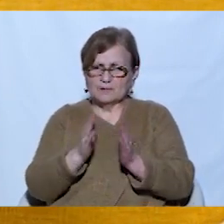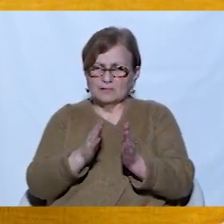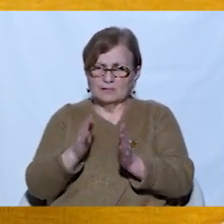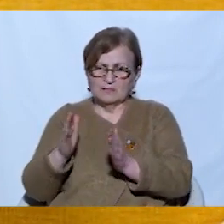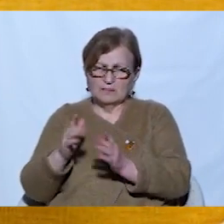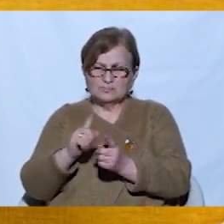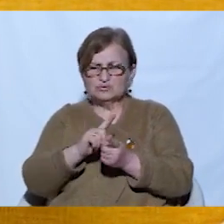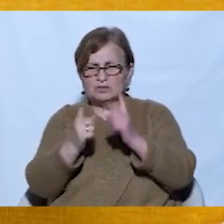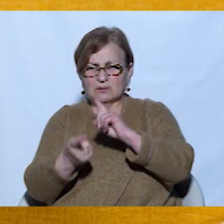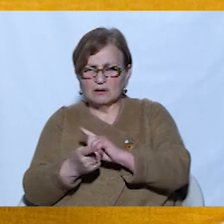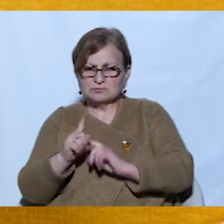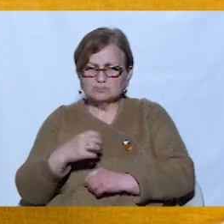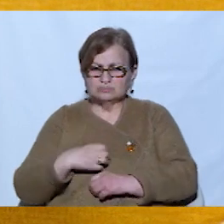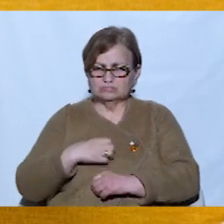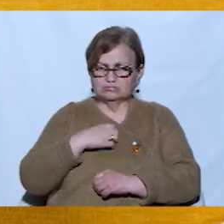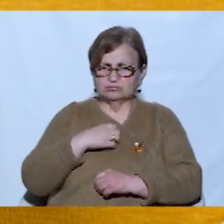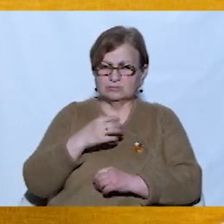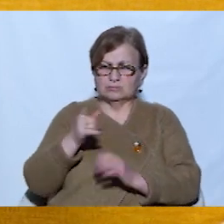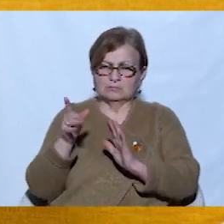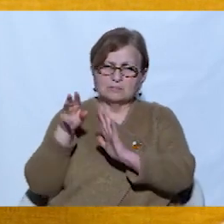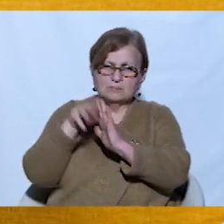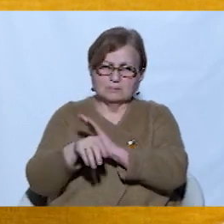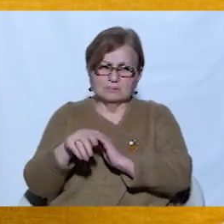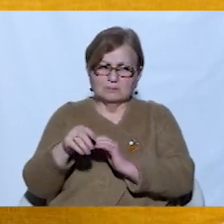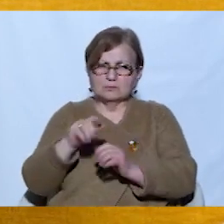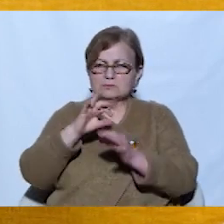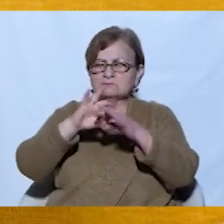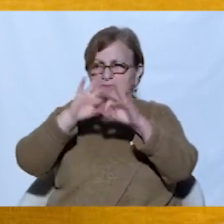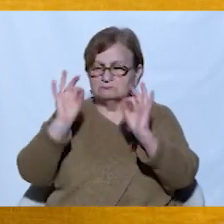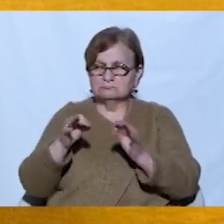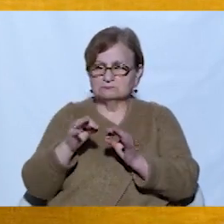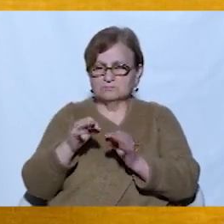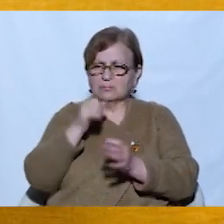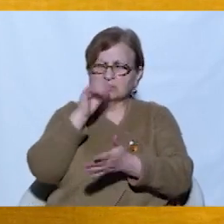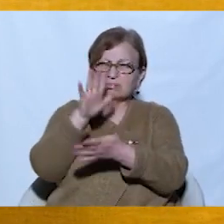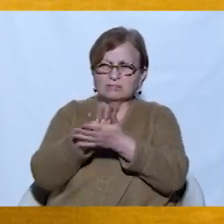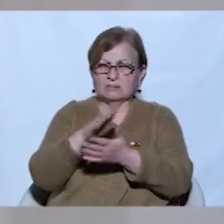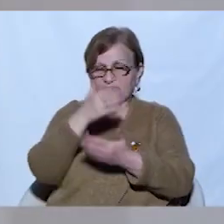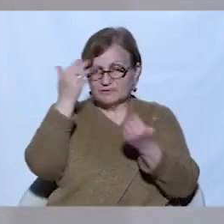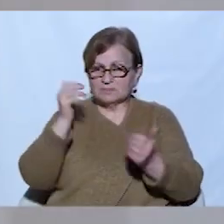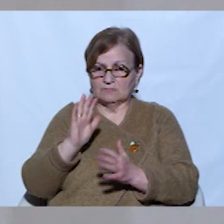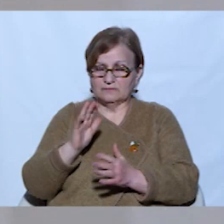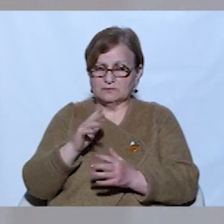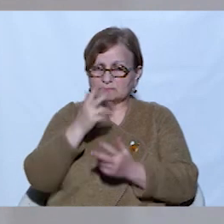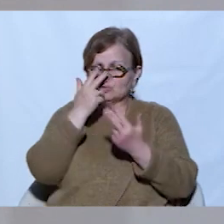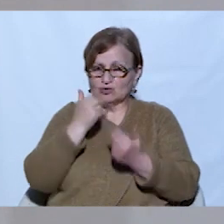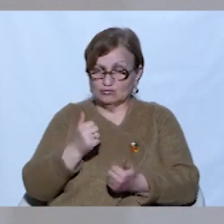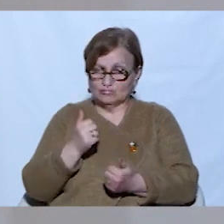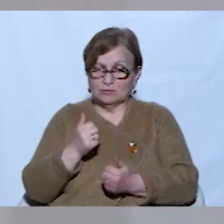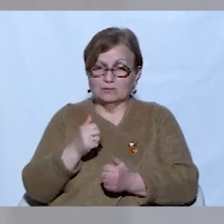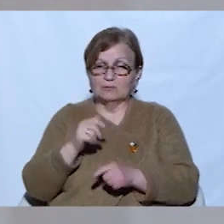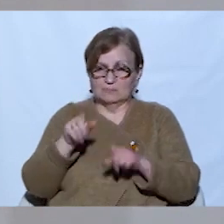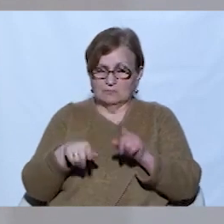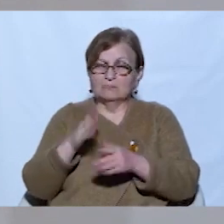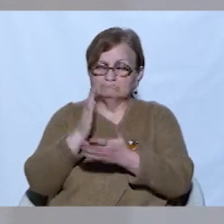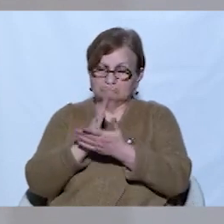პატერნად გარდაქმნა და შემდეგ უკვე ქცევის რეპერტუარში ესეთი კეთრა დამკვიდრება. კი ბატონო, ანუ ზოგადად უამრავი კვლევა არის ამაზე,